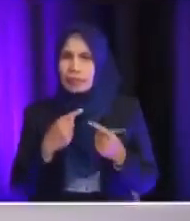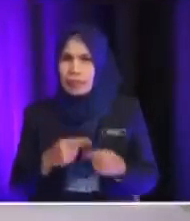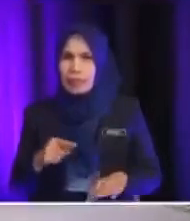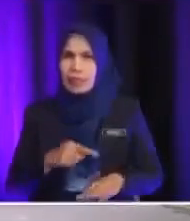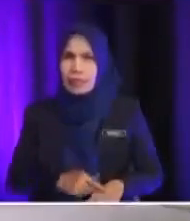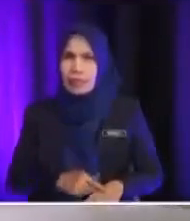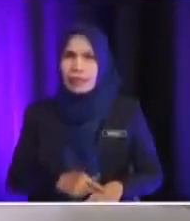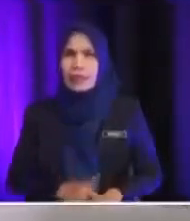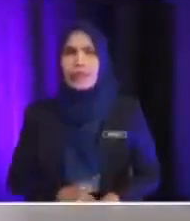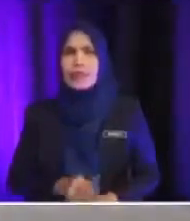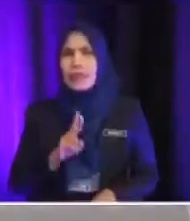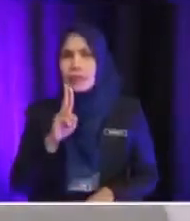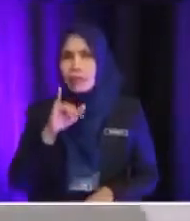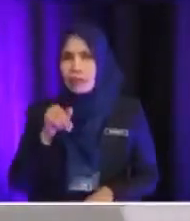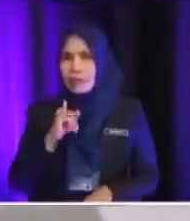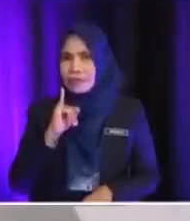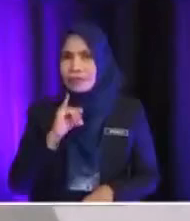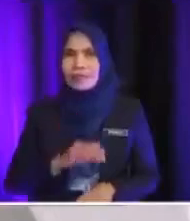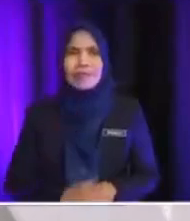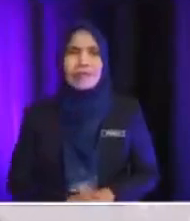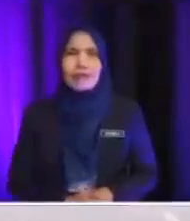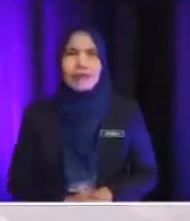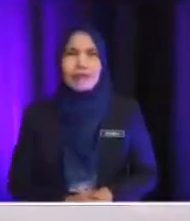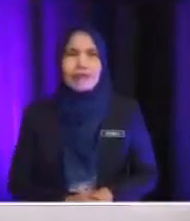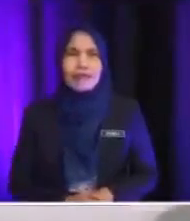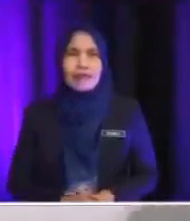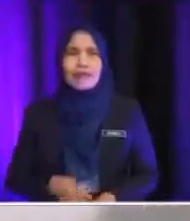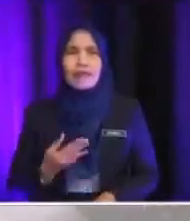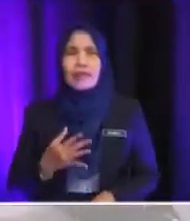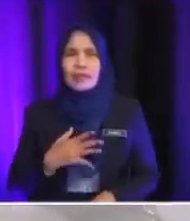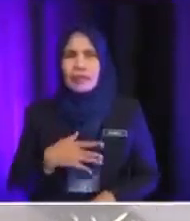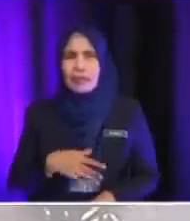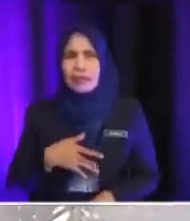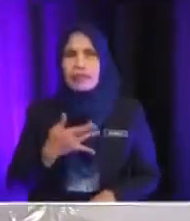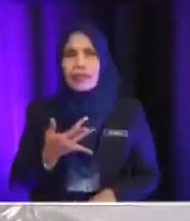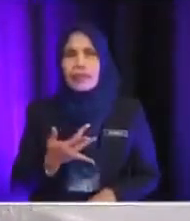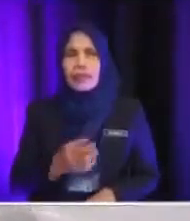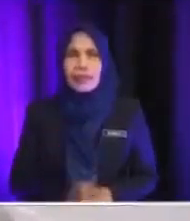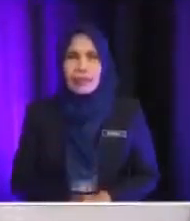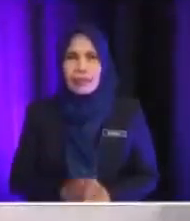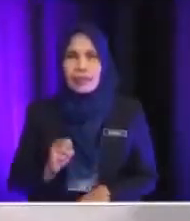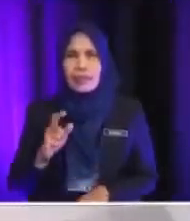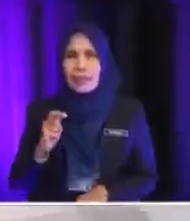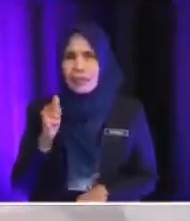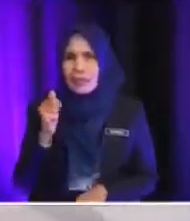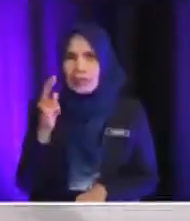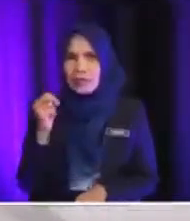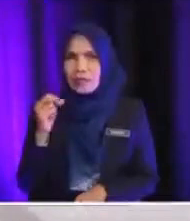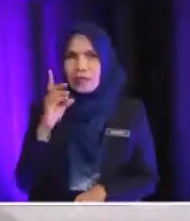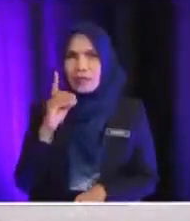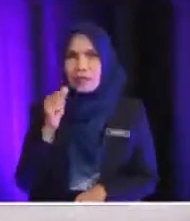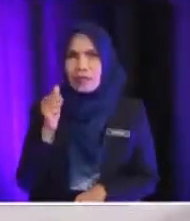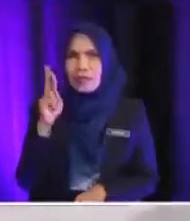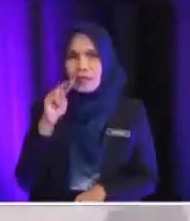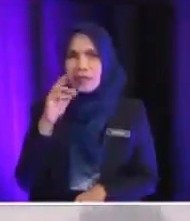kita buatlah sebab dia nak bagi rasa tu standard. Okay. Dan juga menjaga kualiti makanan tu. Okey. Jadi kita